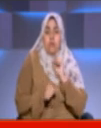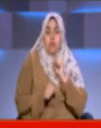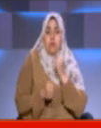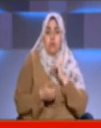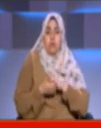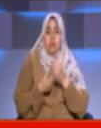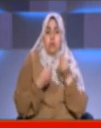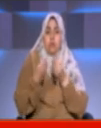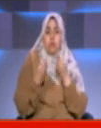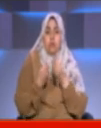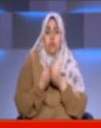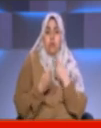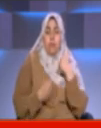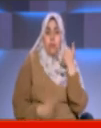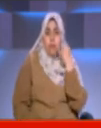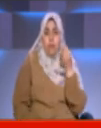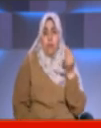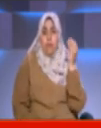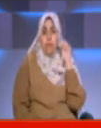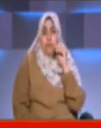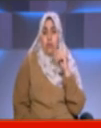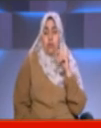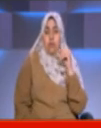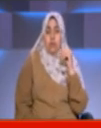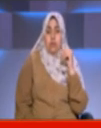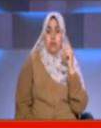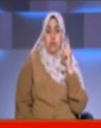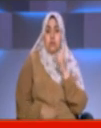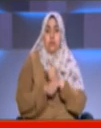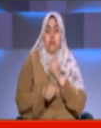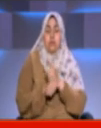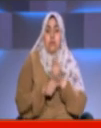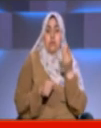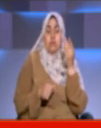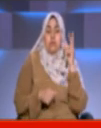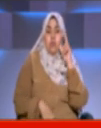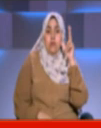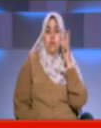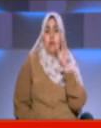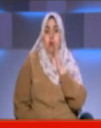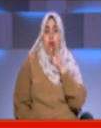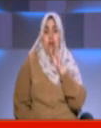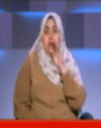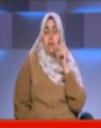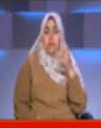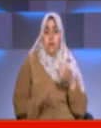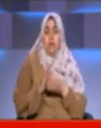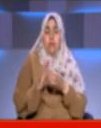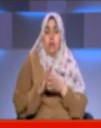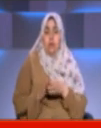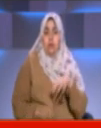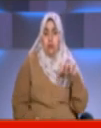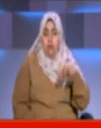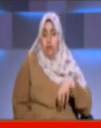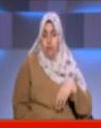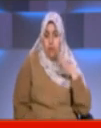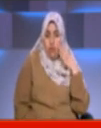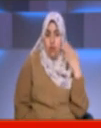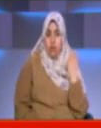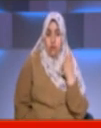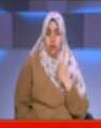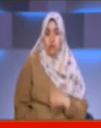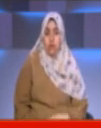ذات سياق. أيضا ينضم إلينا الدكتور محمود عالم الدين، أستاذ الصحافة والإعلام بجامعة القاهرة. دكتور محمود، أرحب بك يا فندم. أهلا وسهلا يا